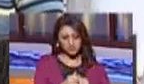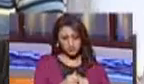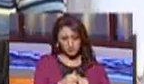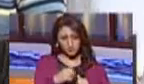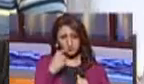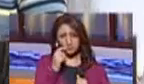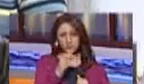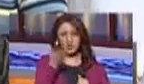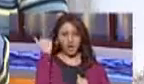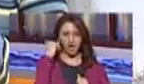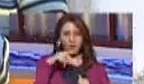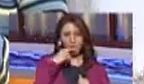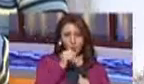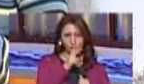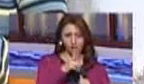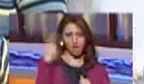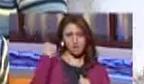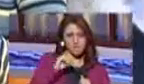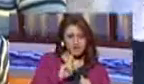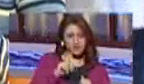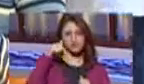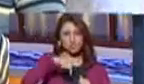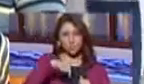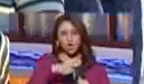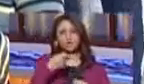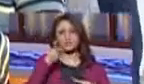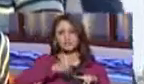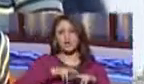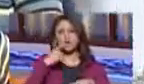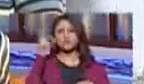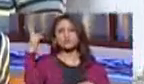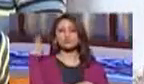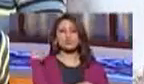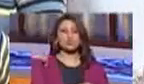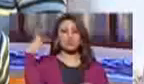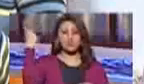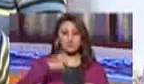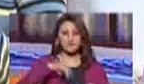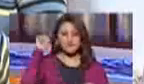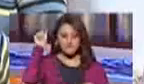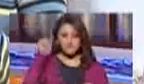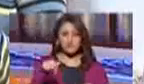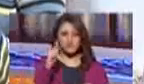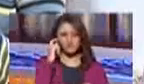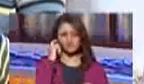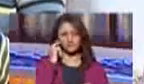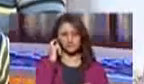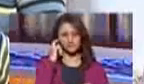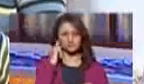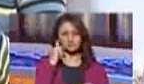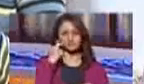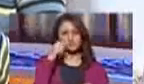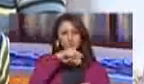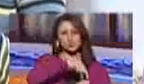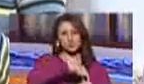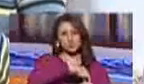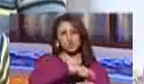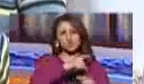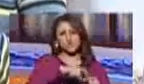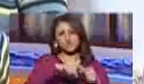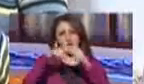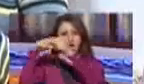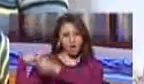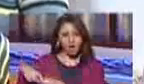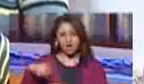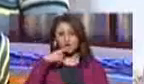غير اقواله بعد ان برأ الامن اعاد واتهمه. حماده صابر ايضا غير مكان علاجه منتقلا من مستشفى